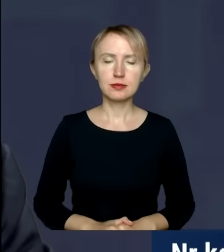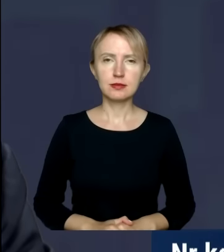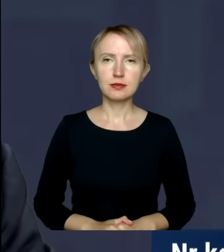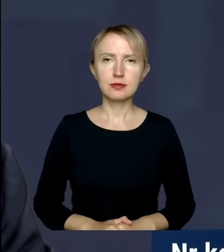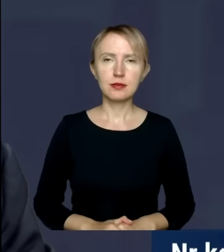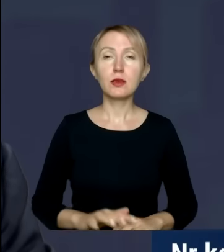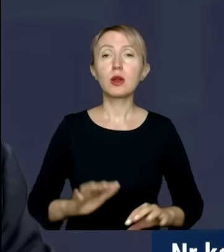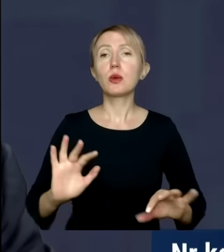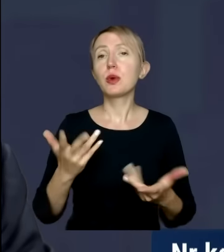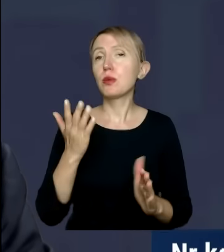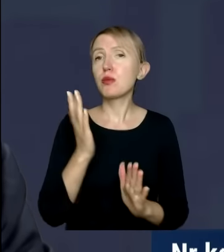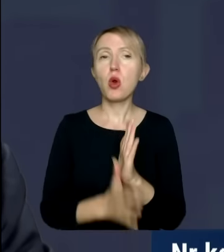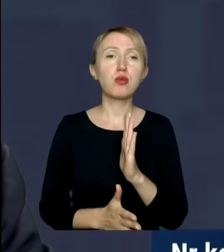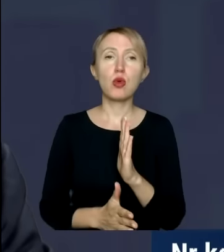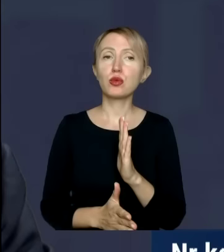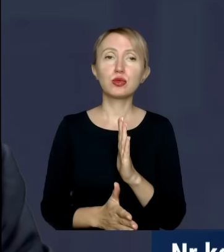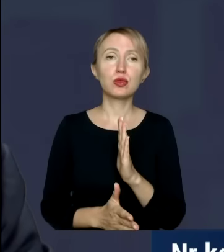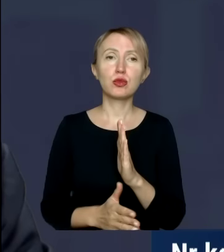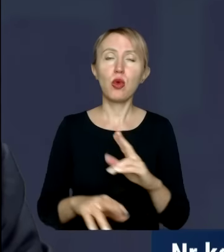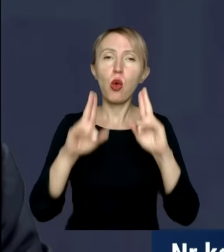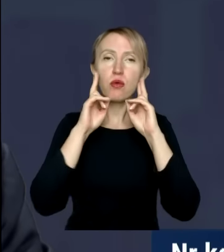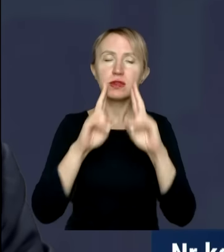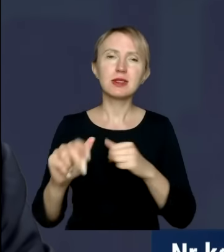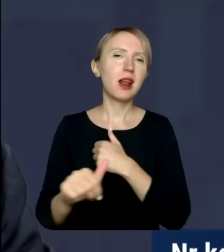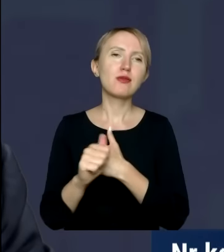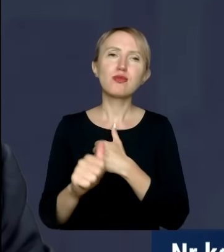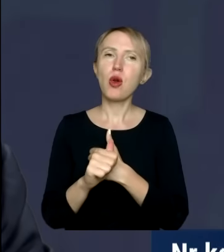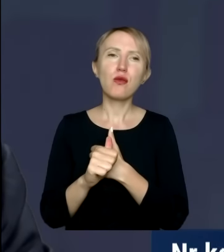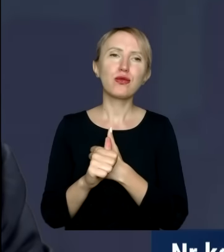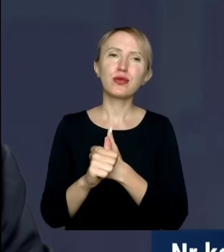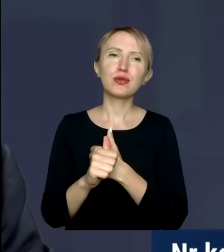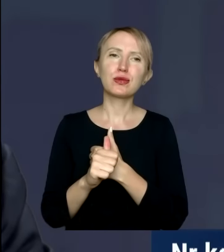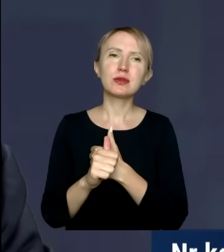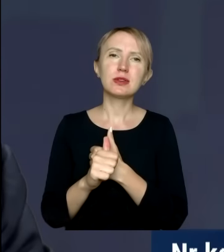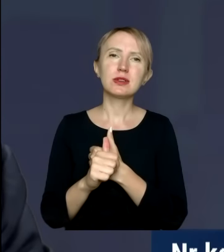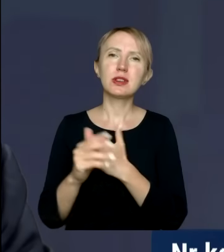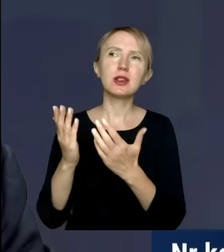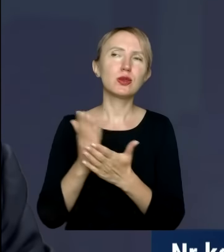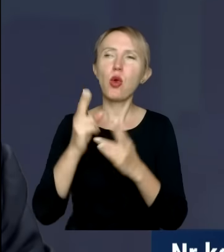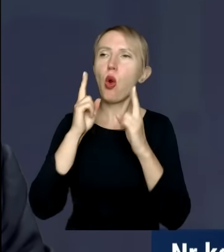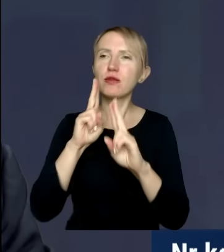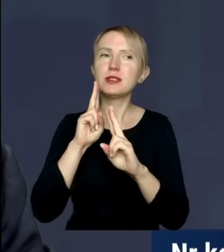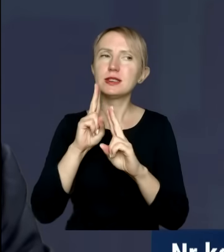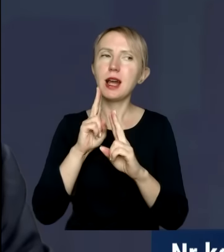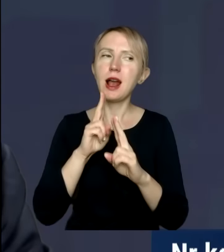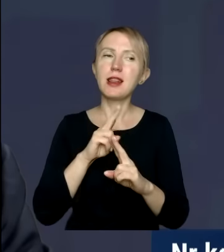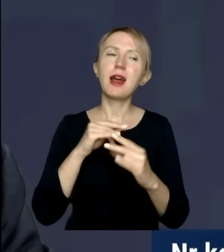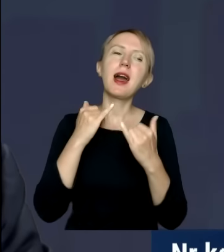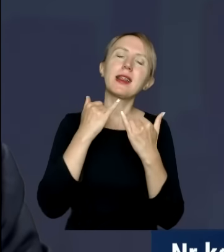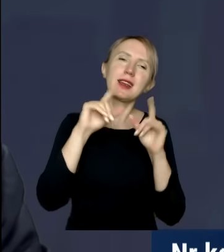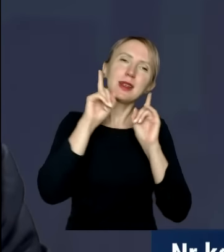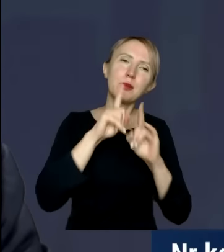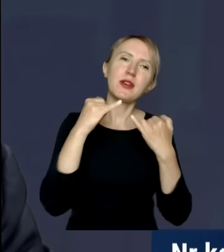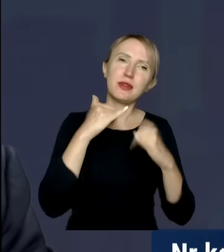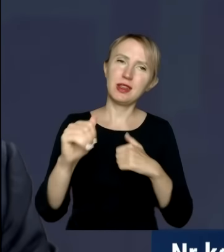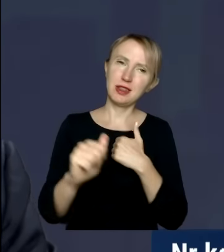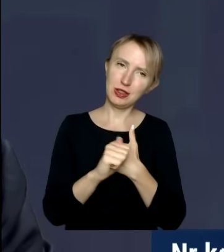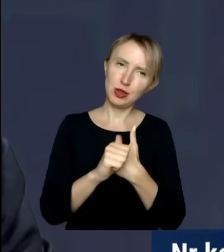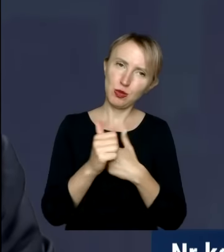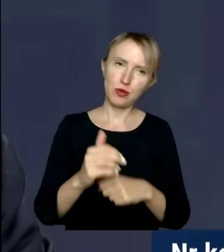czynienia po prostu z oficjalnym powodem który który jest tylko wyłącznie oficjalny a nie oficjalny powód jest tym powodem który zdecydował o